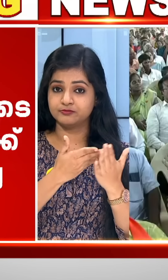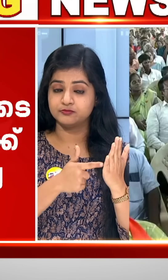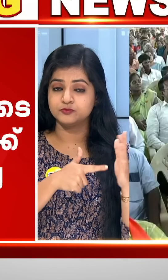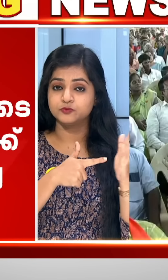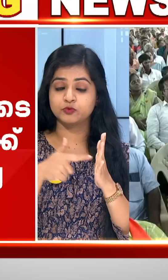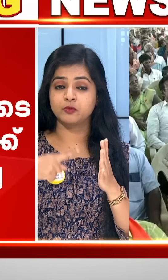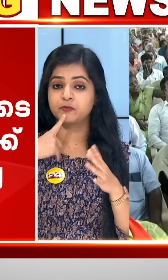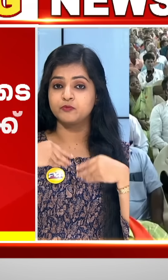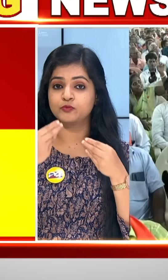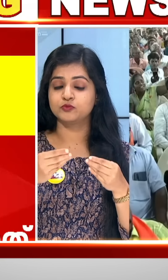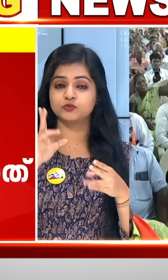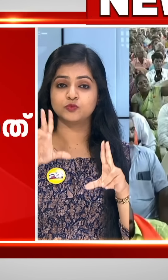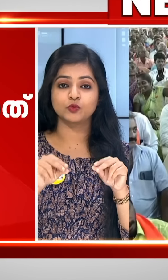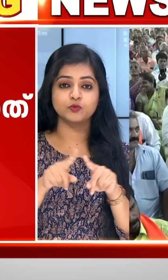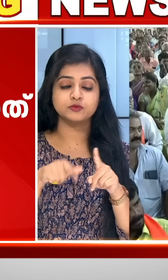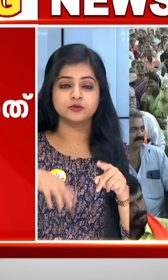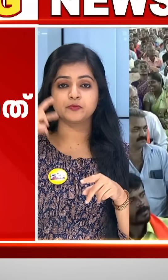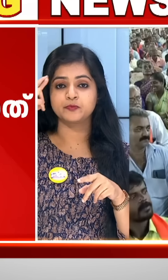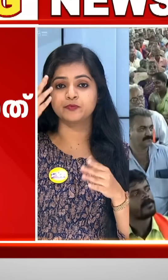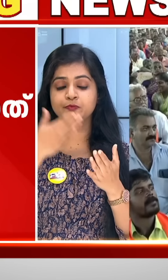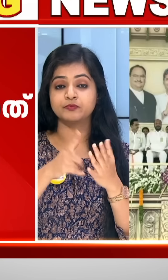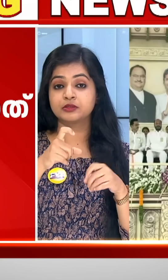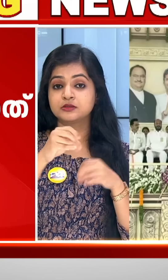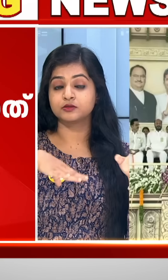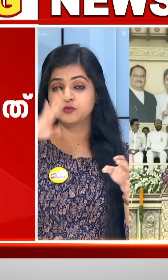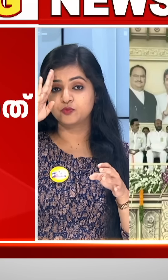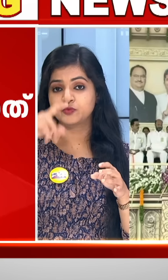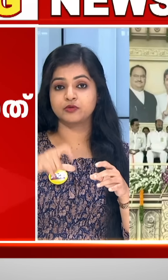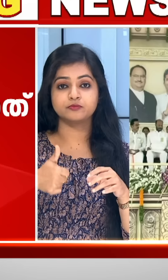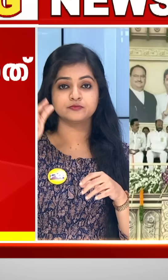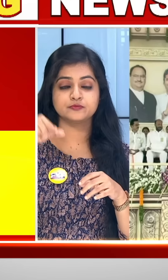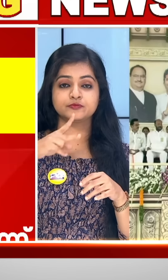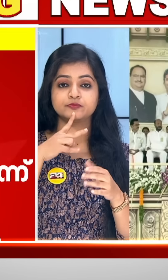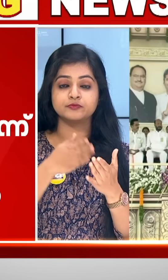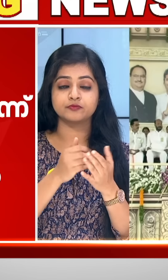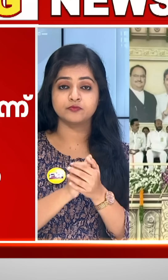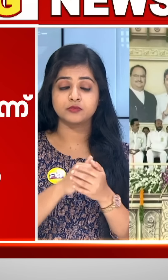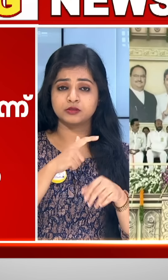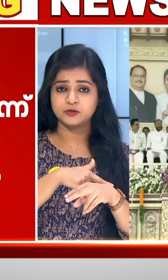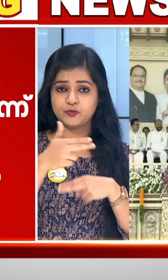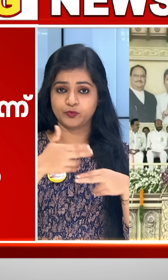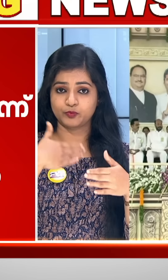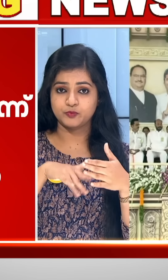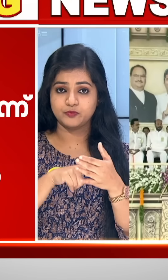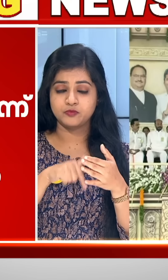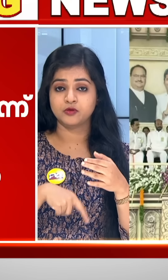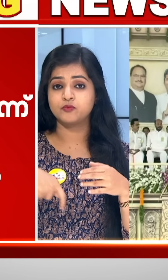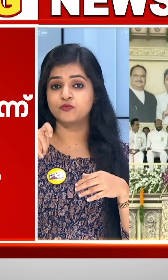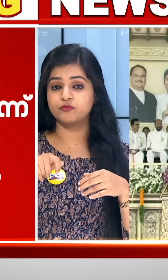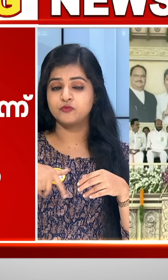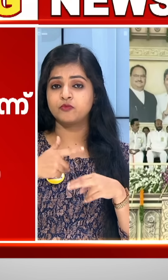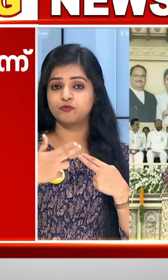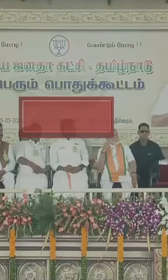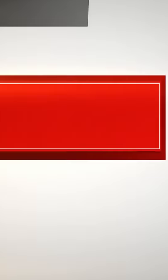അനുമതി നിഷേധത്തിന് കാരണമായി എന്തായാലും സിറ്റി പോലീസ് കോയമ്പത്തൂർ സിറ്റി പോലീസ് പറഞ്ഞിരിക്കുന്നത് അല്പസമയം കൊണ്ട് തന്നെ ഇതുമായി ബന്ധപ്പെട്ട് വിധി ഉണ്ടാകും എന്നുള്ളതാണ് നമുക്ക്